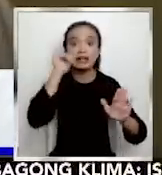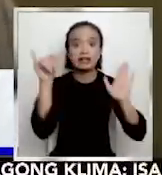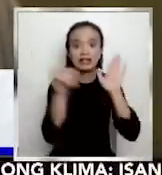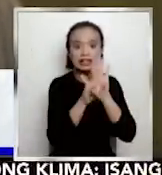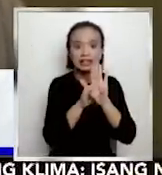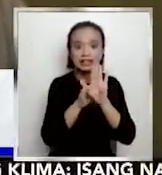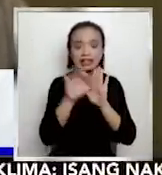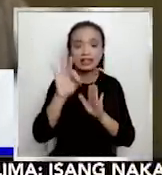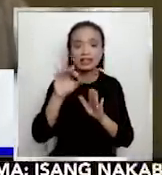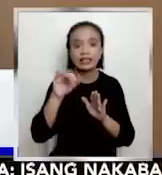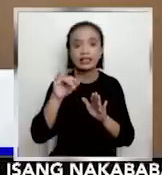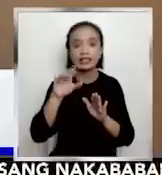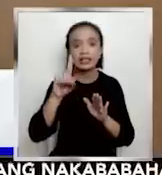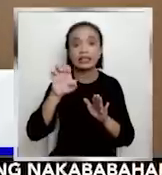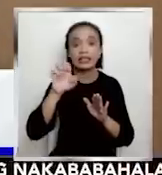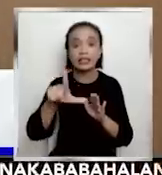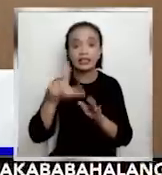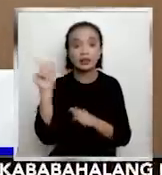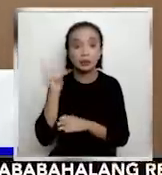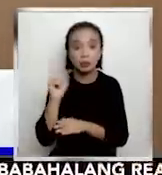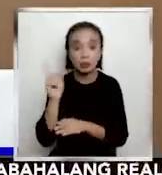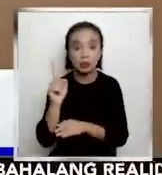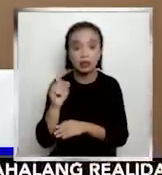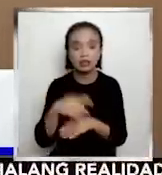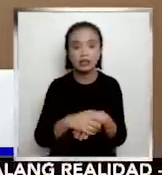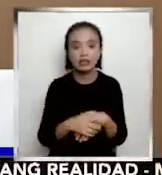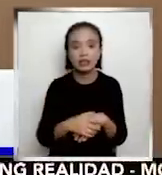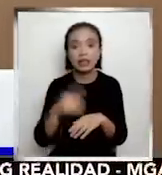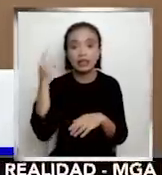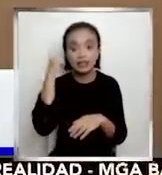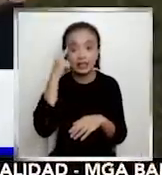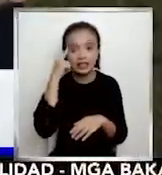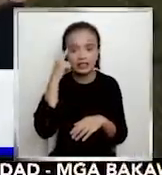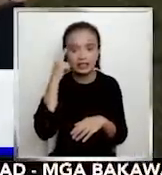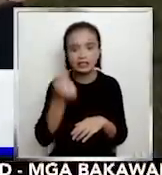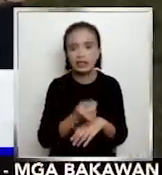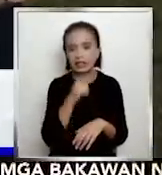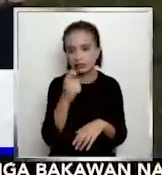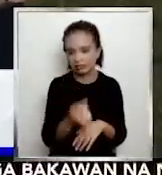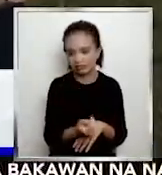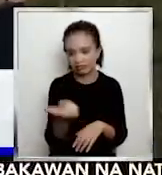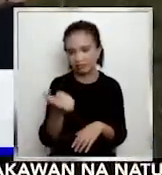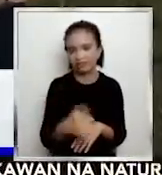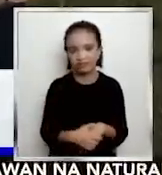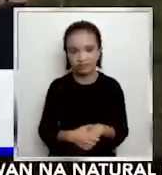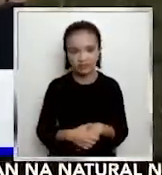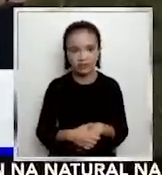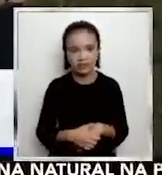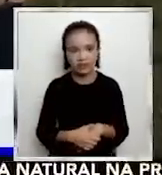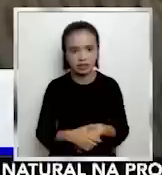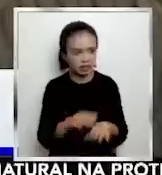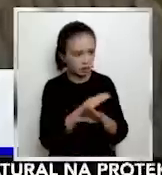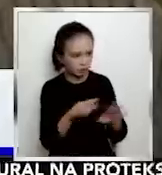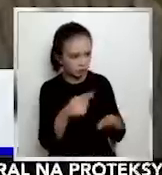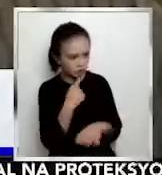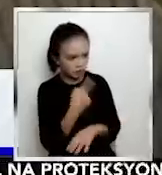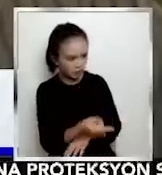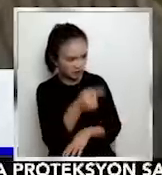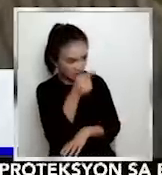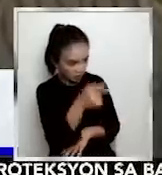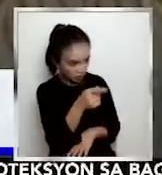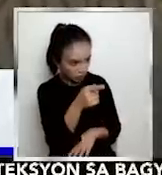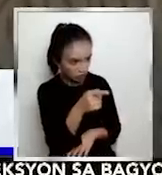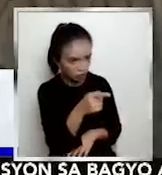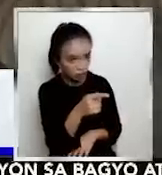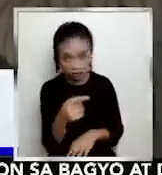nobela at na-debunk ang hinala ng mga netizen. Huwag mo sabihin, ikaw na si Ali, ikaw pa si... Mukha ba akong si